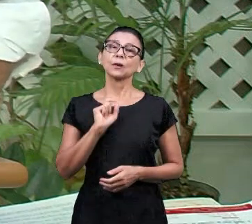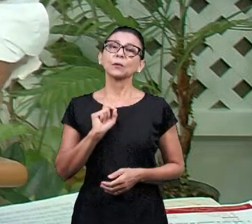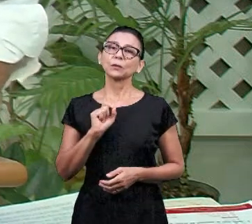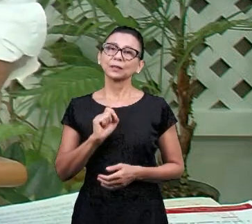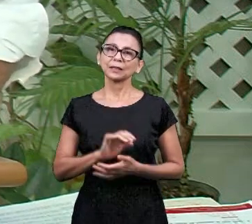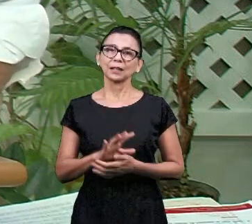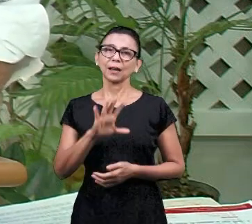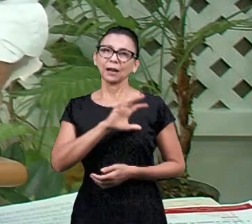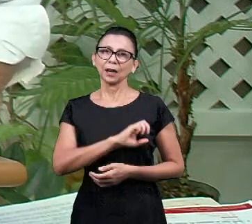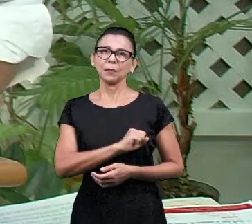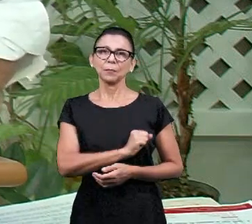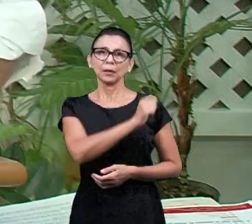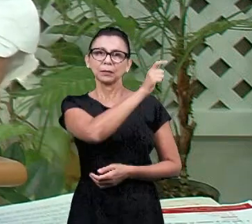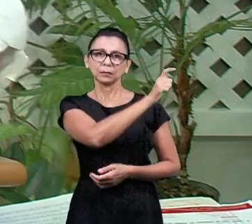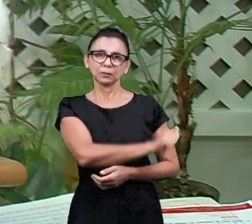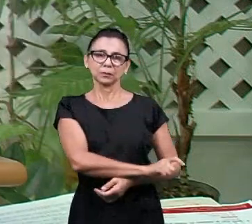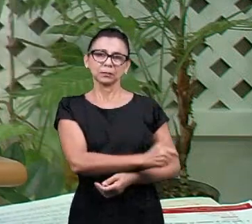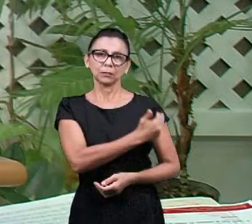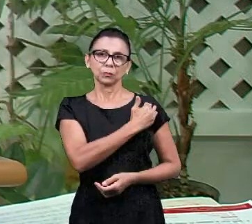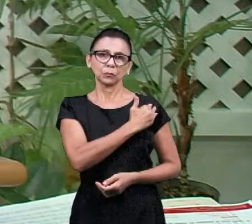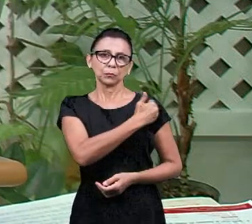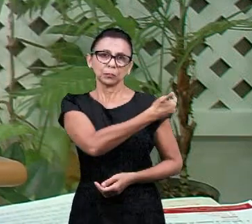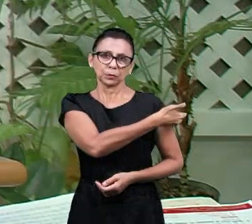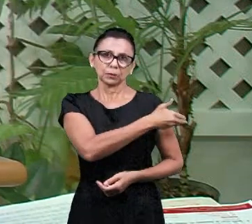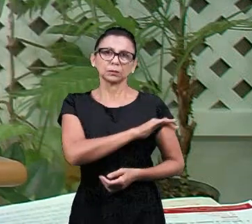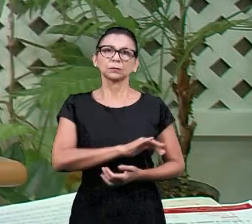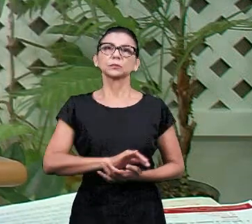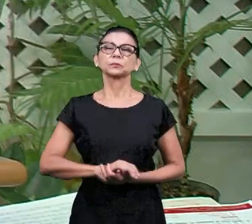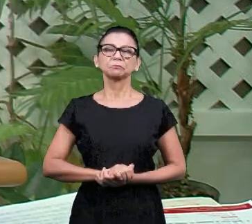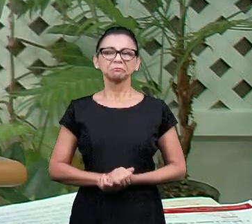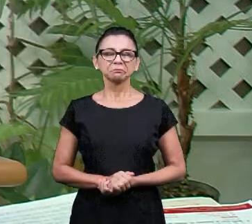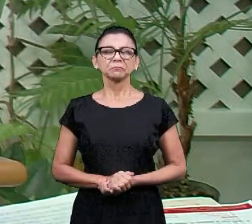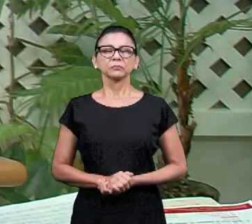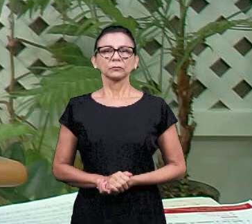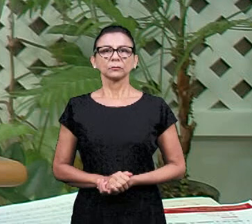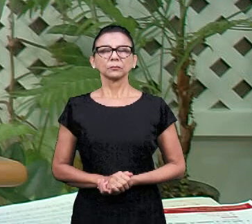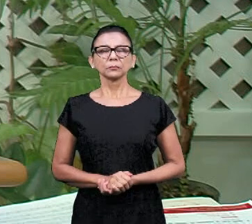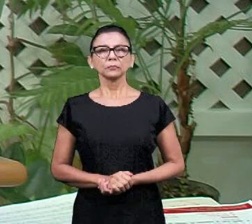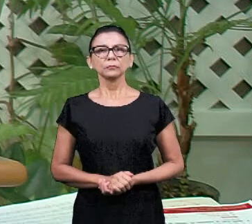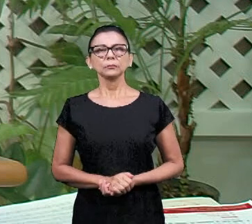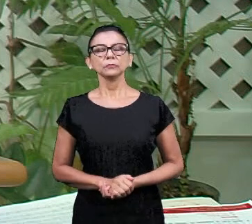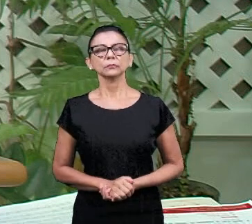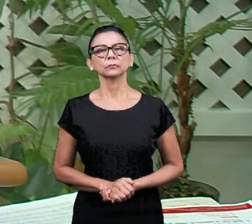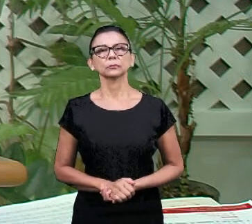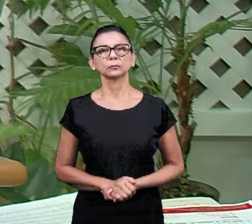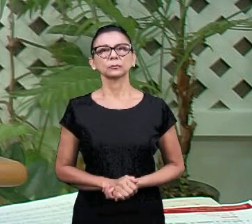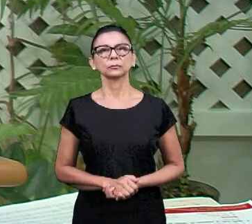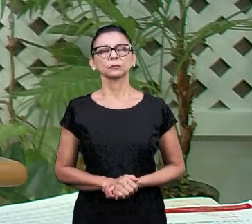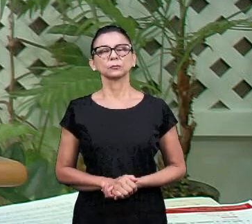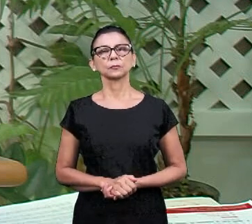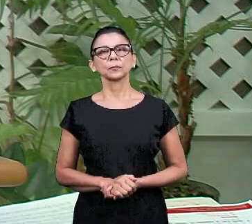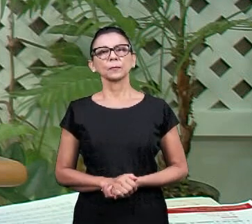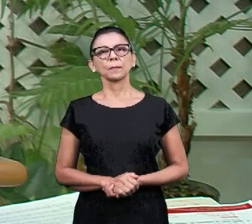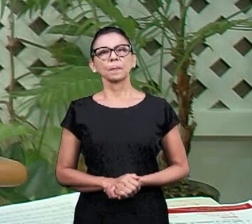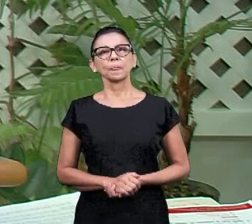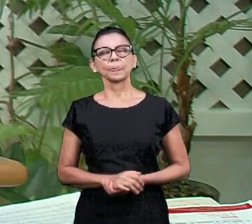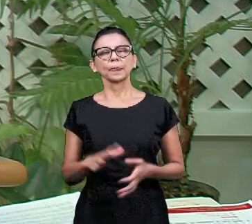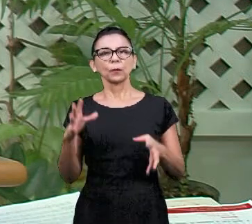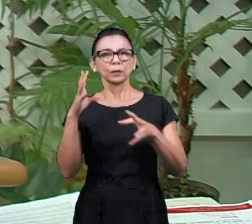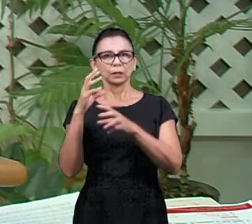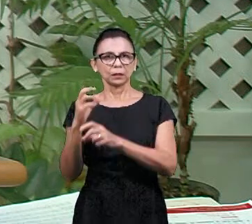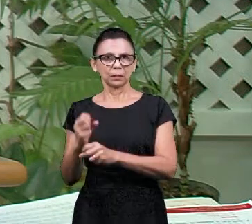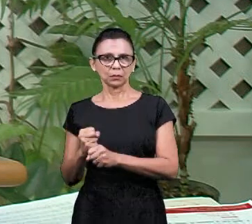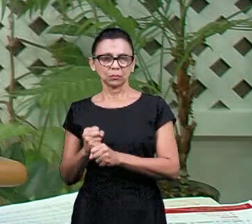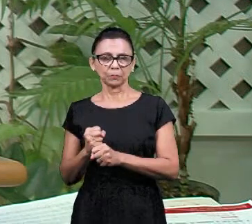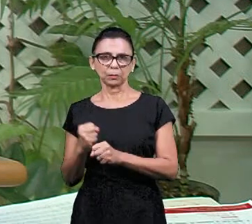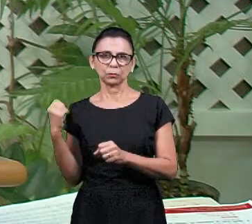c'est ça qu'être le prochain. C'est ça le prochain. Mes frères, le prochain, donc, est celui